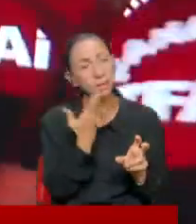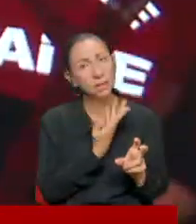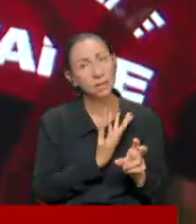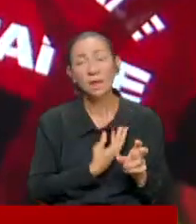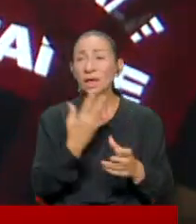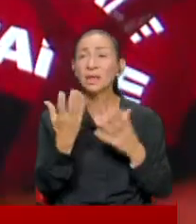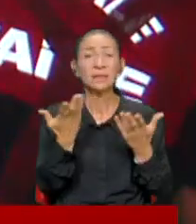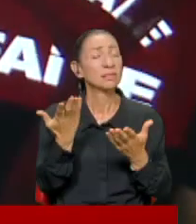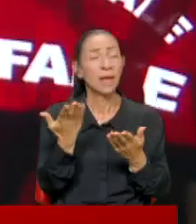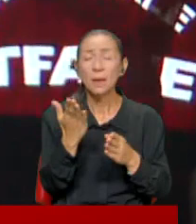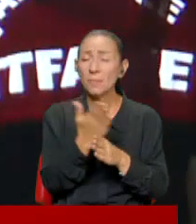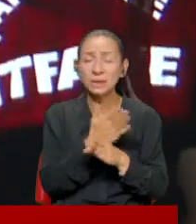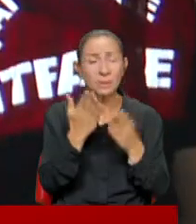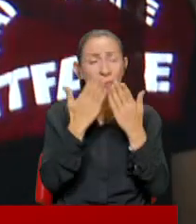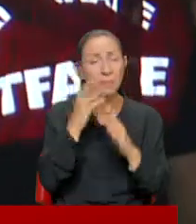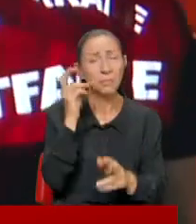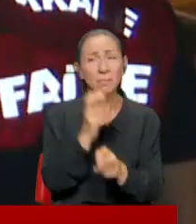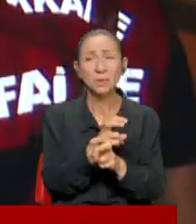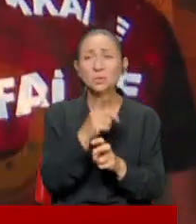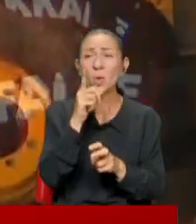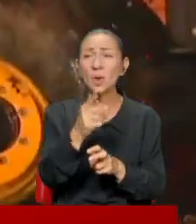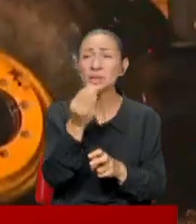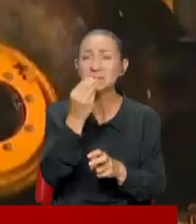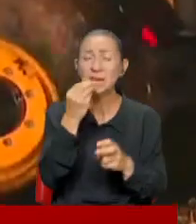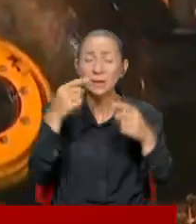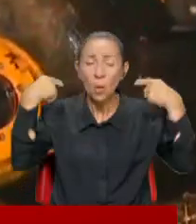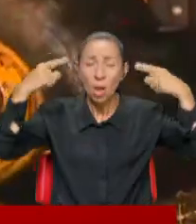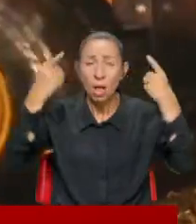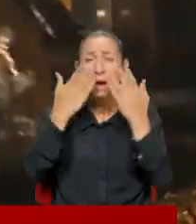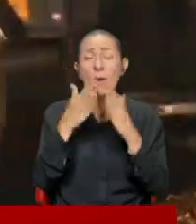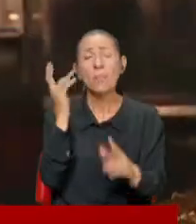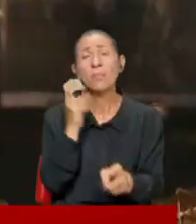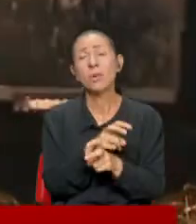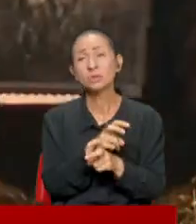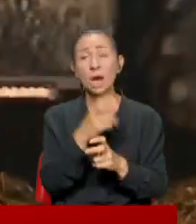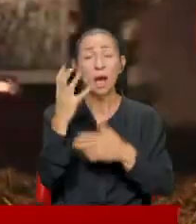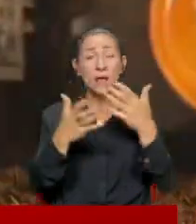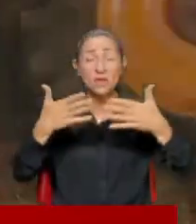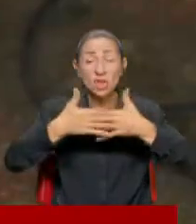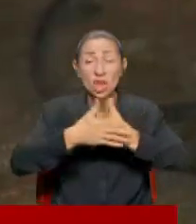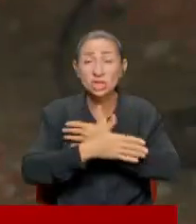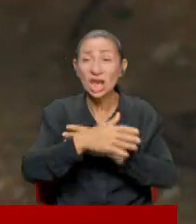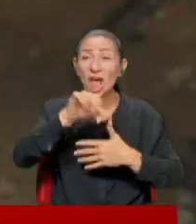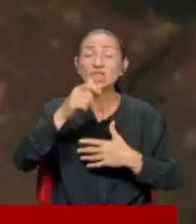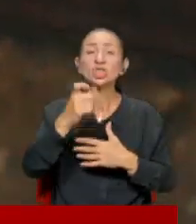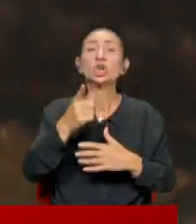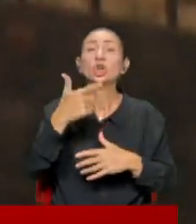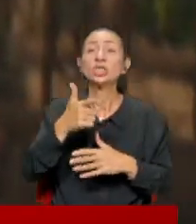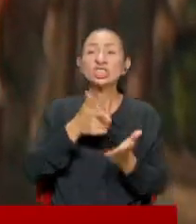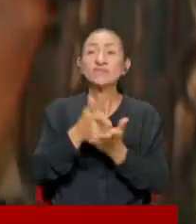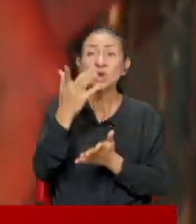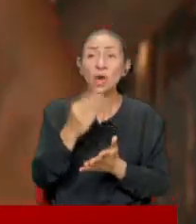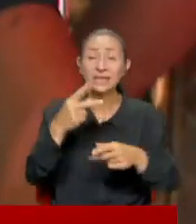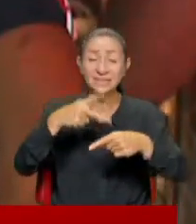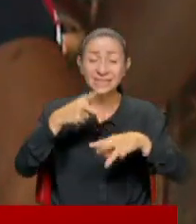Yangından geriye ne samanı kaldı ne de o samanları yiyecek hayvanı. Alevlerin gece sardığı Yağcılar köyünde çiftçi